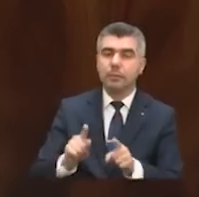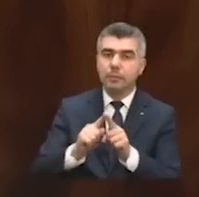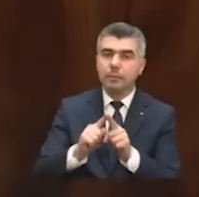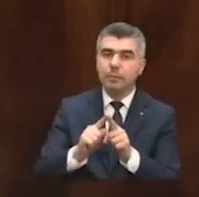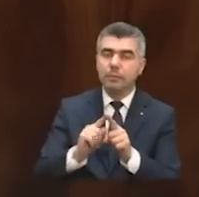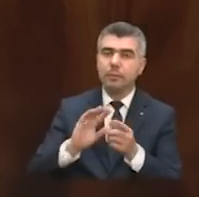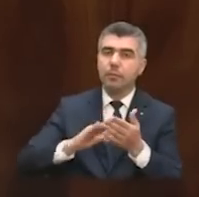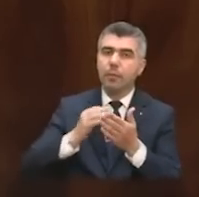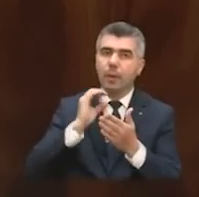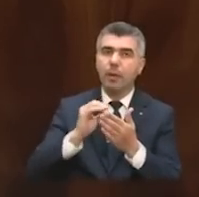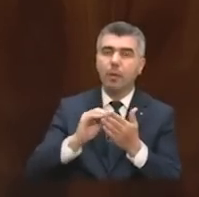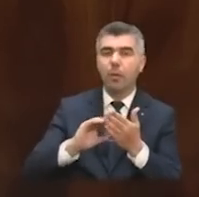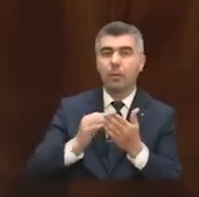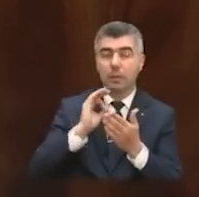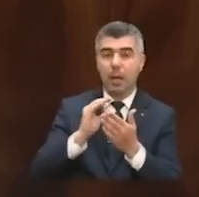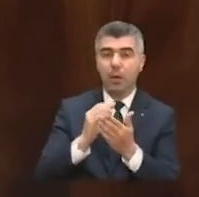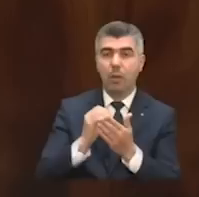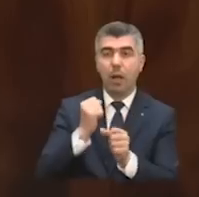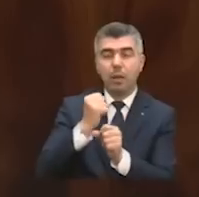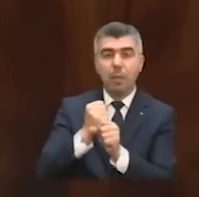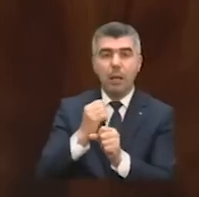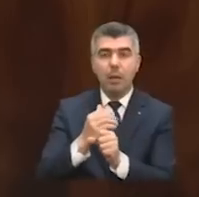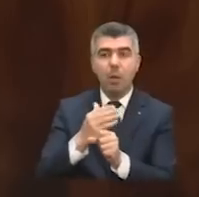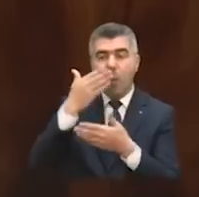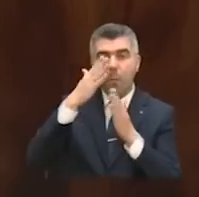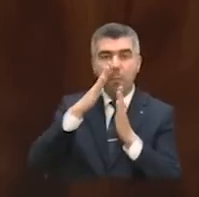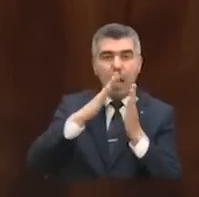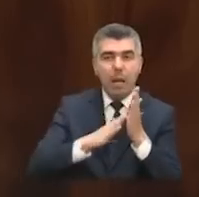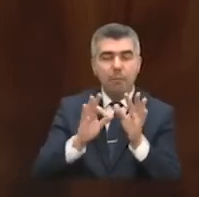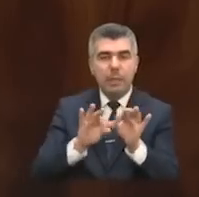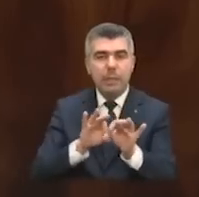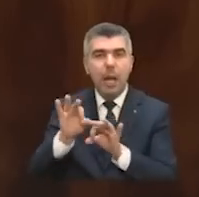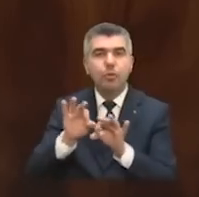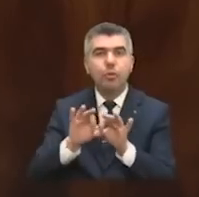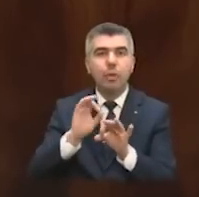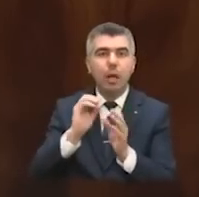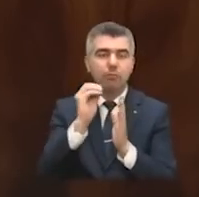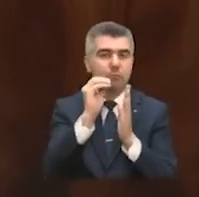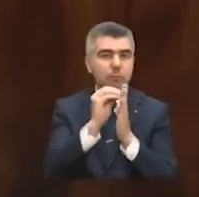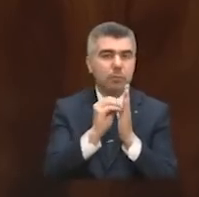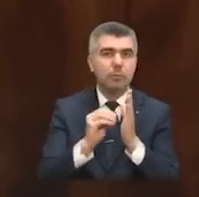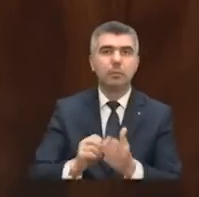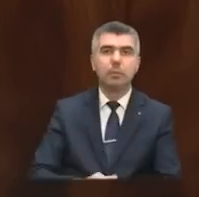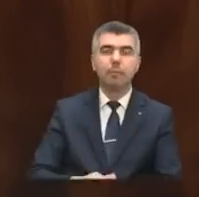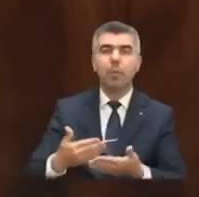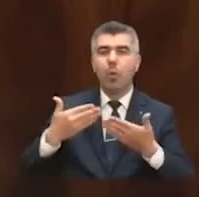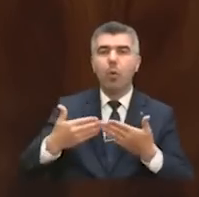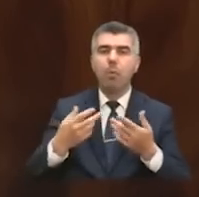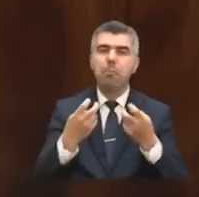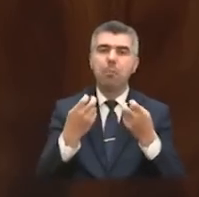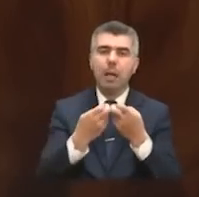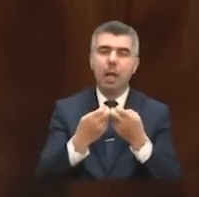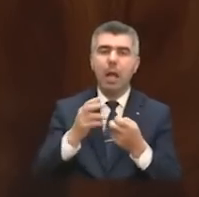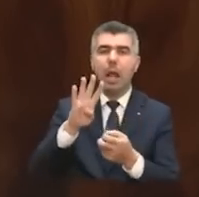مطابق الاولويات ديال البلاد في الاستراتيجيه ديال في الاستراتيجيات ديالها. اليوم مثلا كيكون عندنا